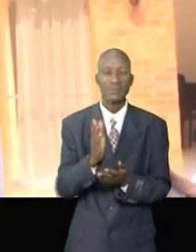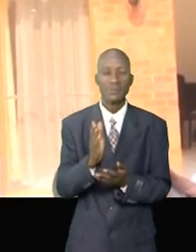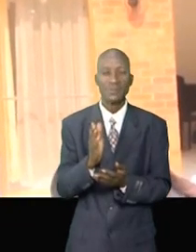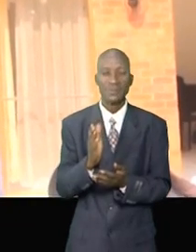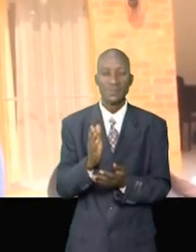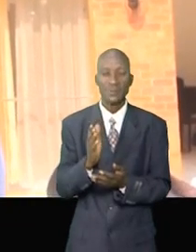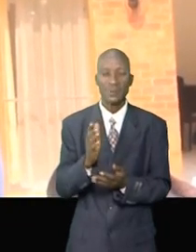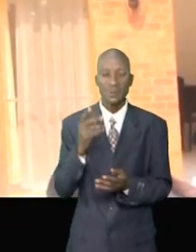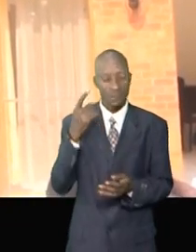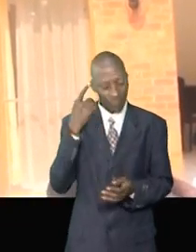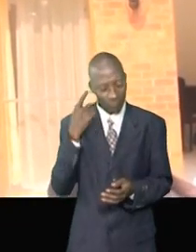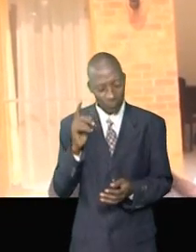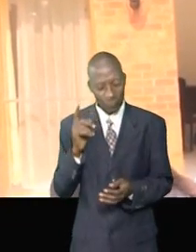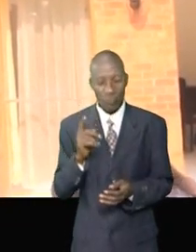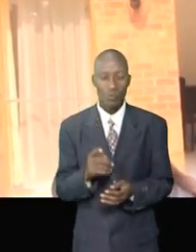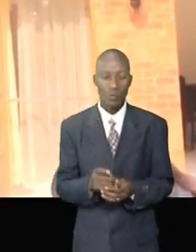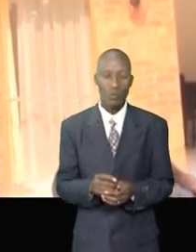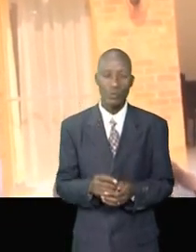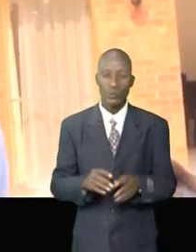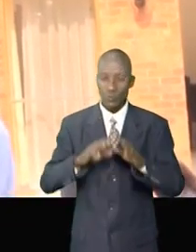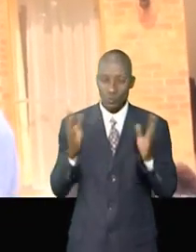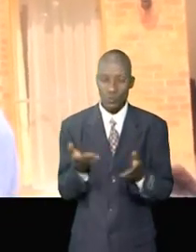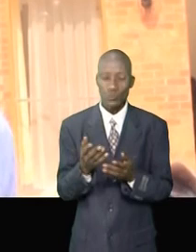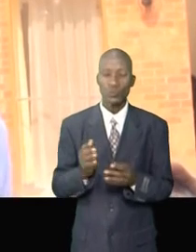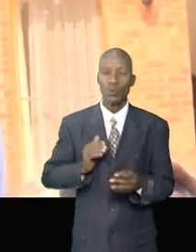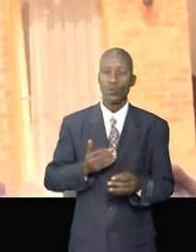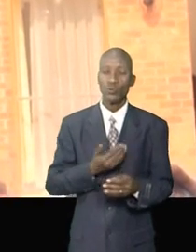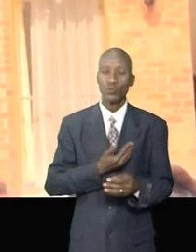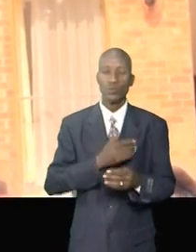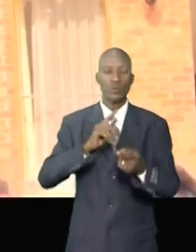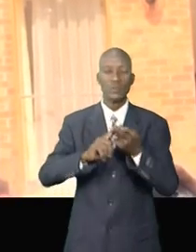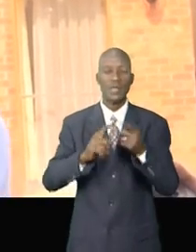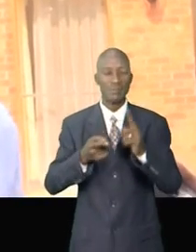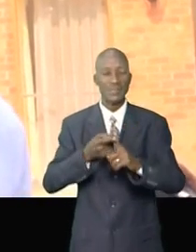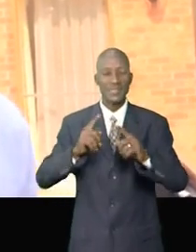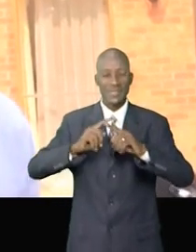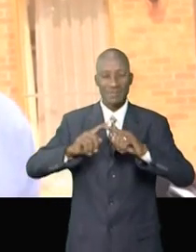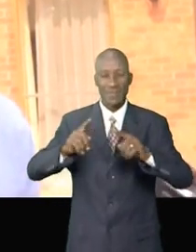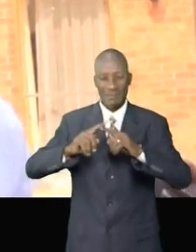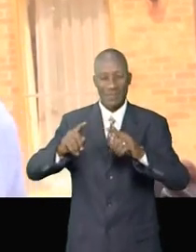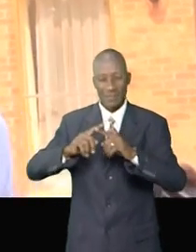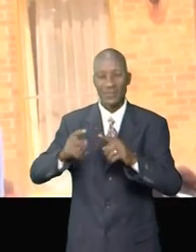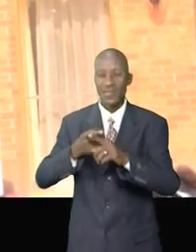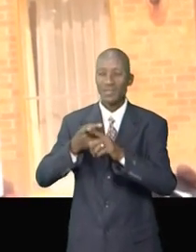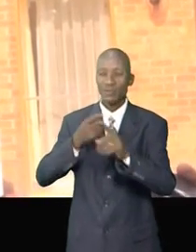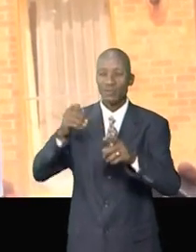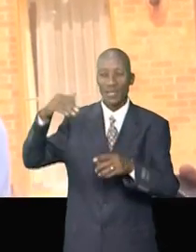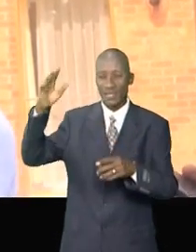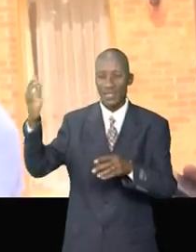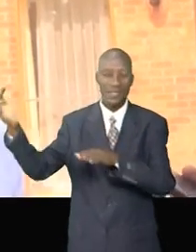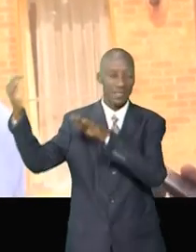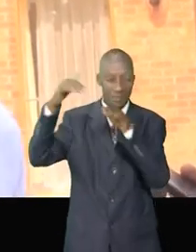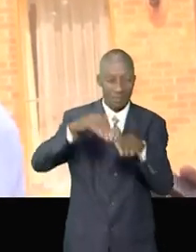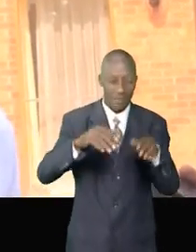Nous revendiquons cette collaboration étroite qui peut nous aider à contribuer efficacement à vaincre le terrorisme qui sévit à l'est du